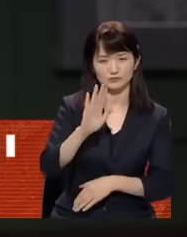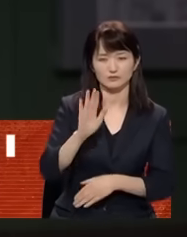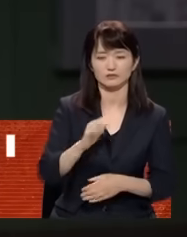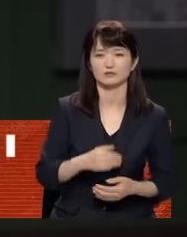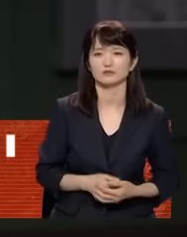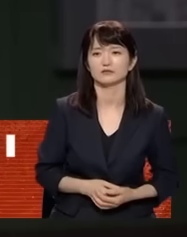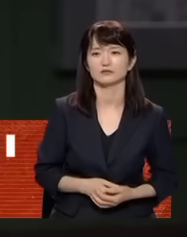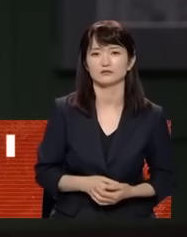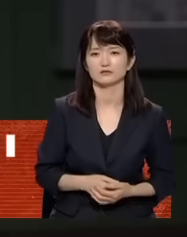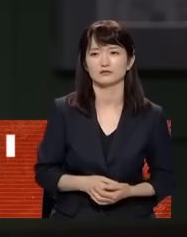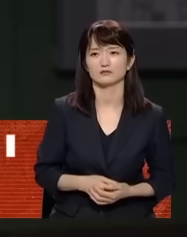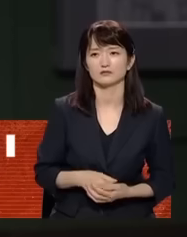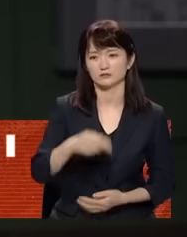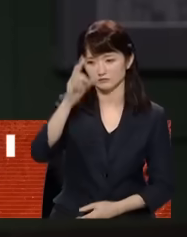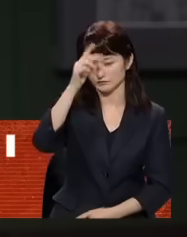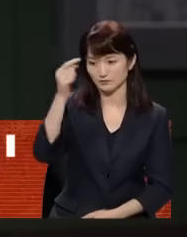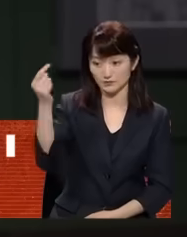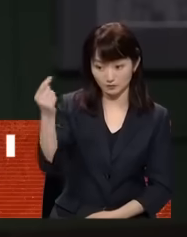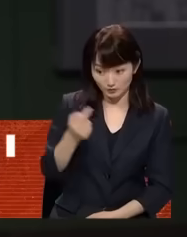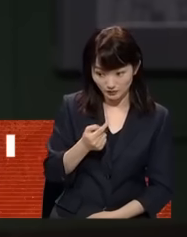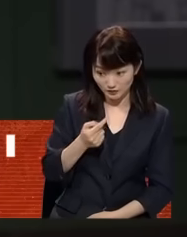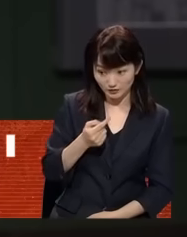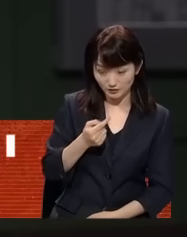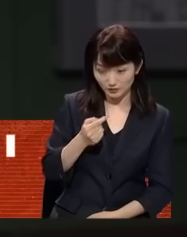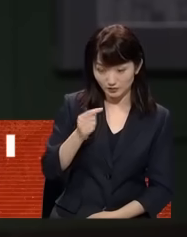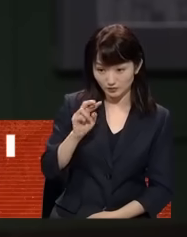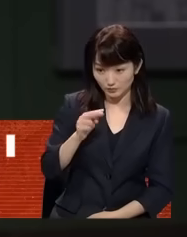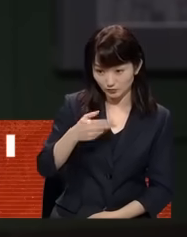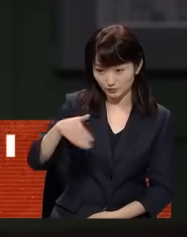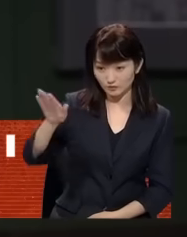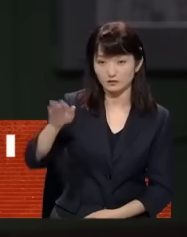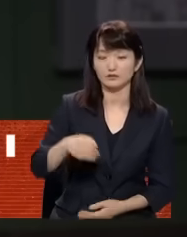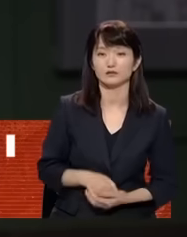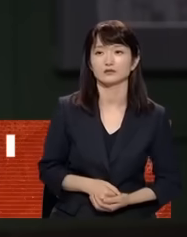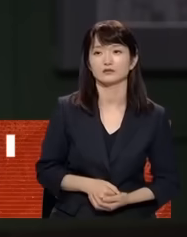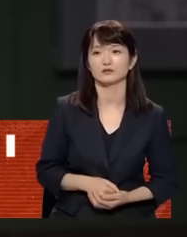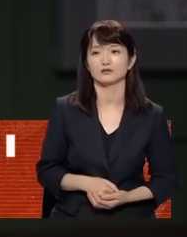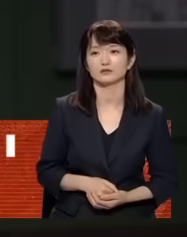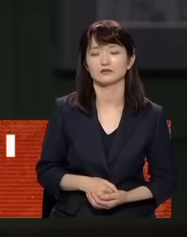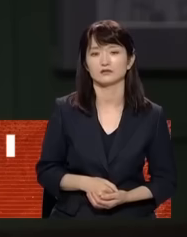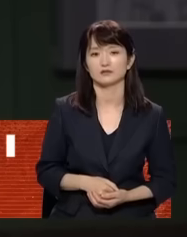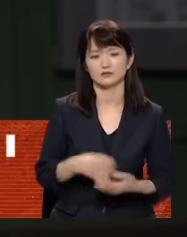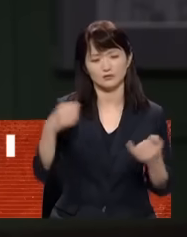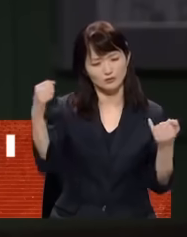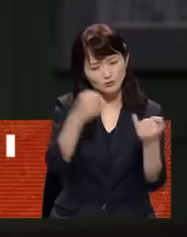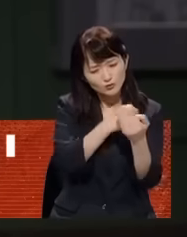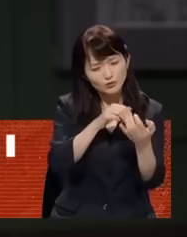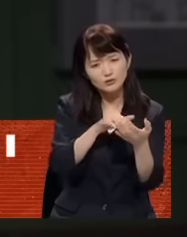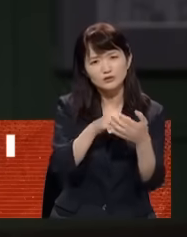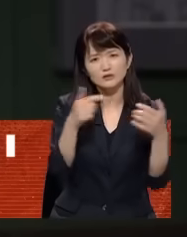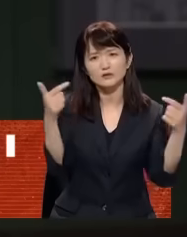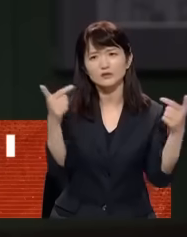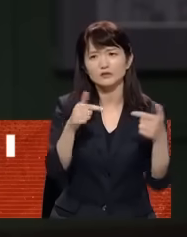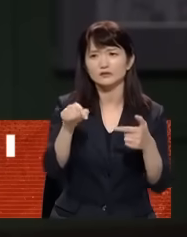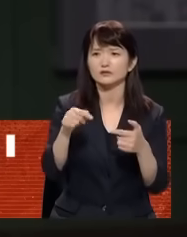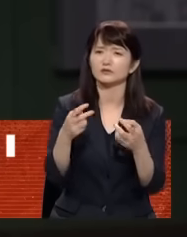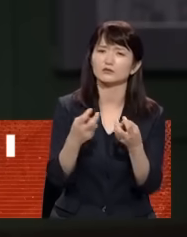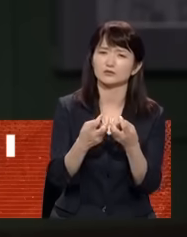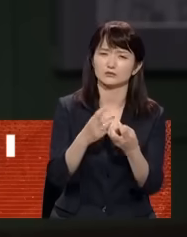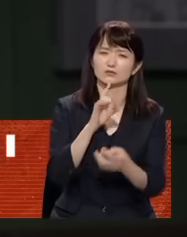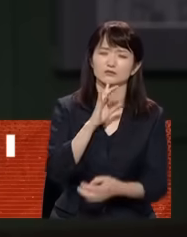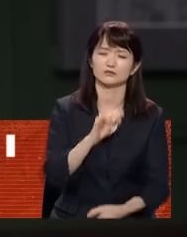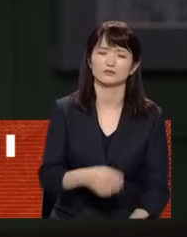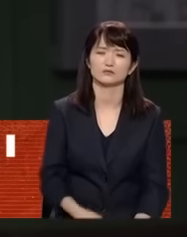합니다 그래도 이렇게 경찰이 한번 왔다 가고 나면 그동안 그 이후에 한동안은 또 폭행이 줄어들 었기 때문에이 방법밖에는 없었던